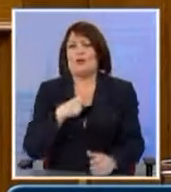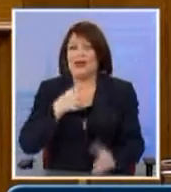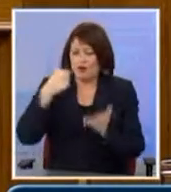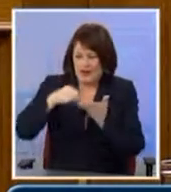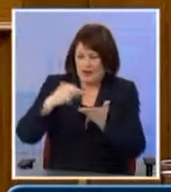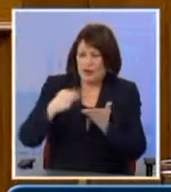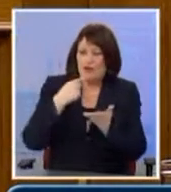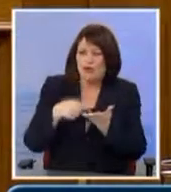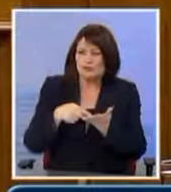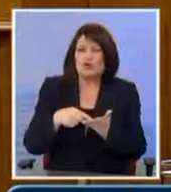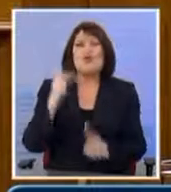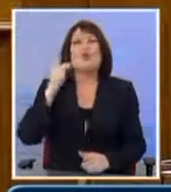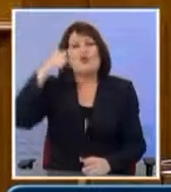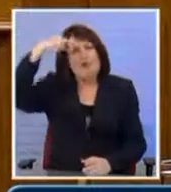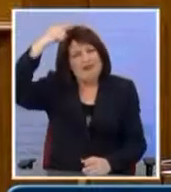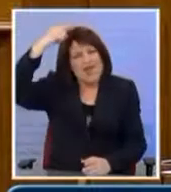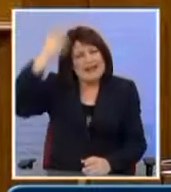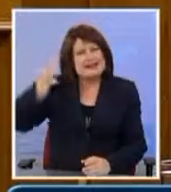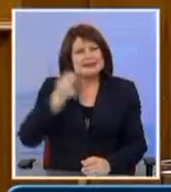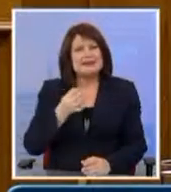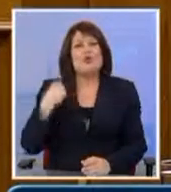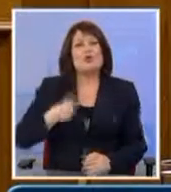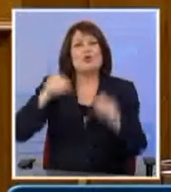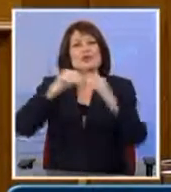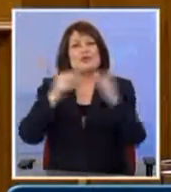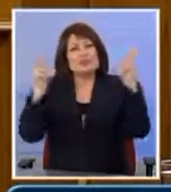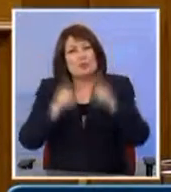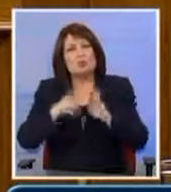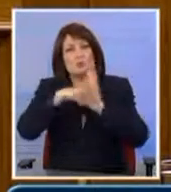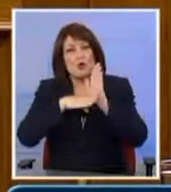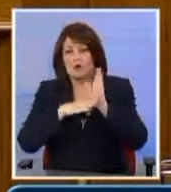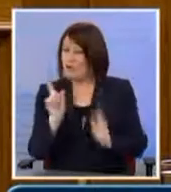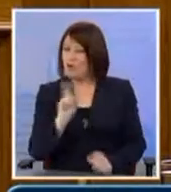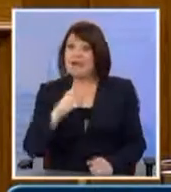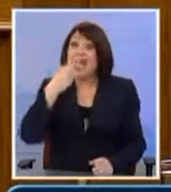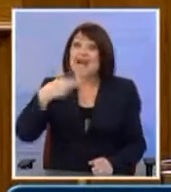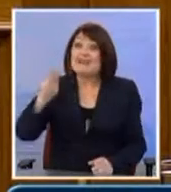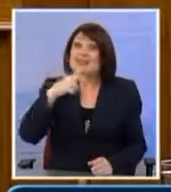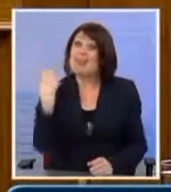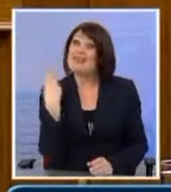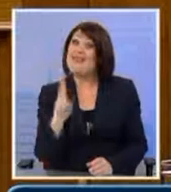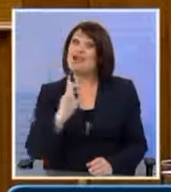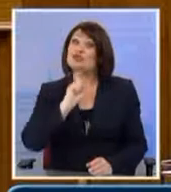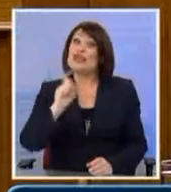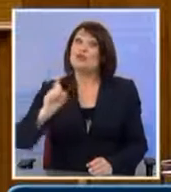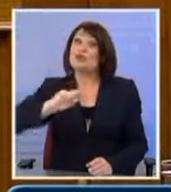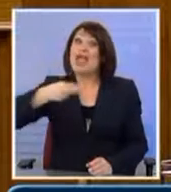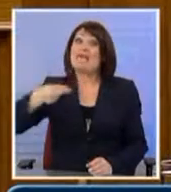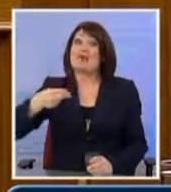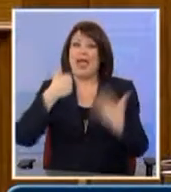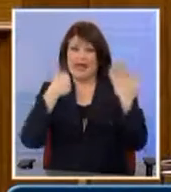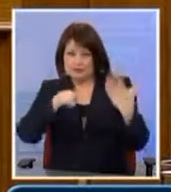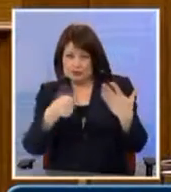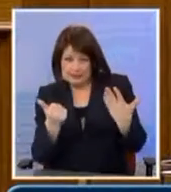διόρθωση εδώ. Ο κύριος Κουβέλης είπε ότι μειώνουμε το πρόγραμμα δημοσίων επενδύσεων. Δεν είναι σωστό. Το αυξάνουμε κατά περίπου 200 εκατομμύρια ευρώ. Από